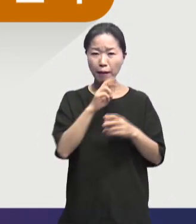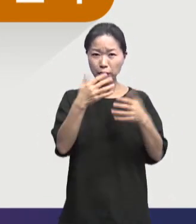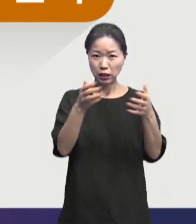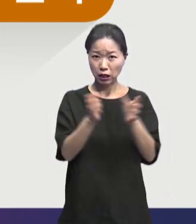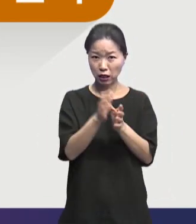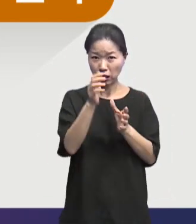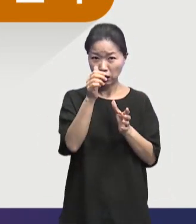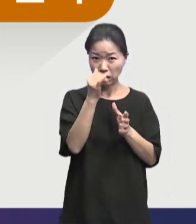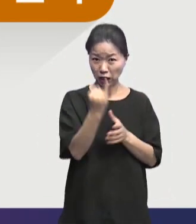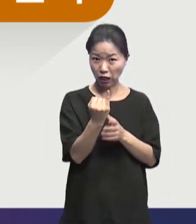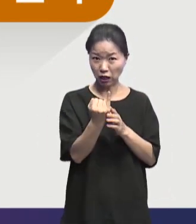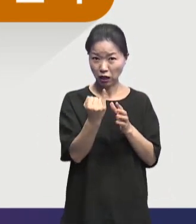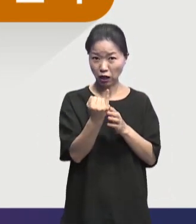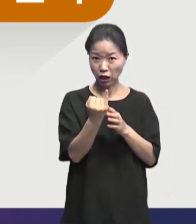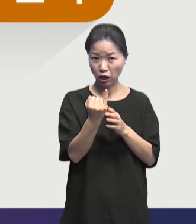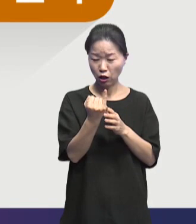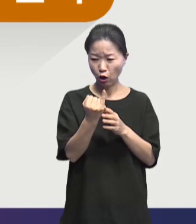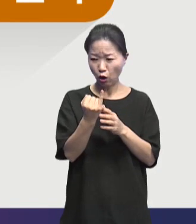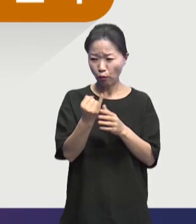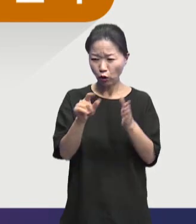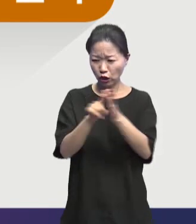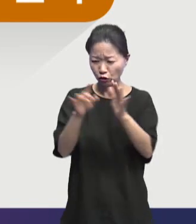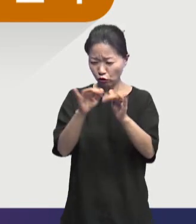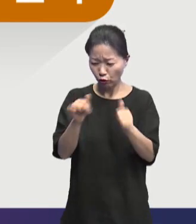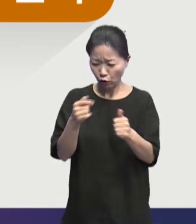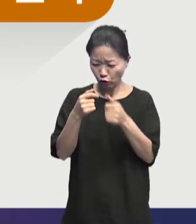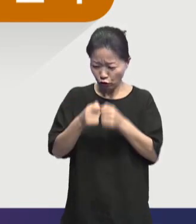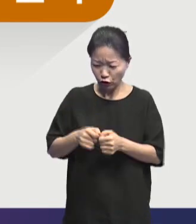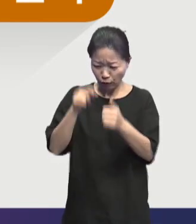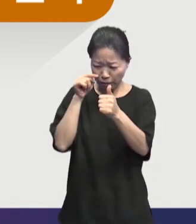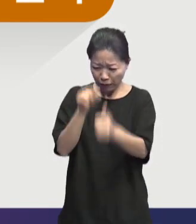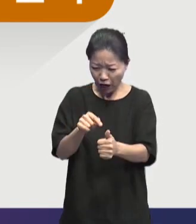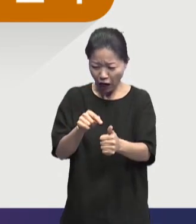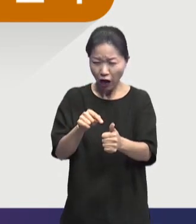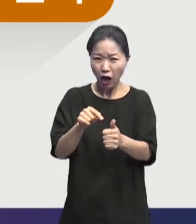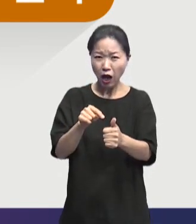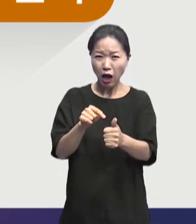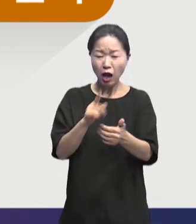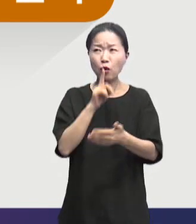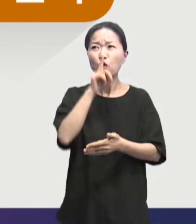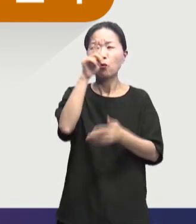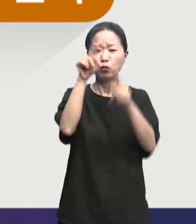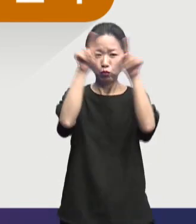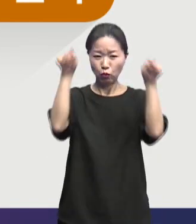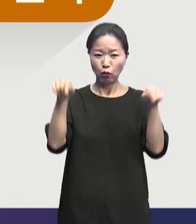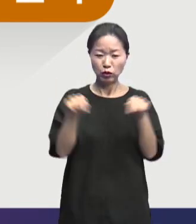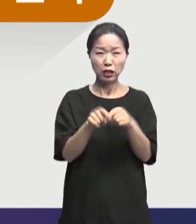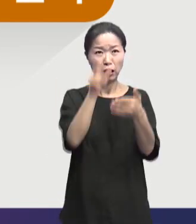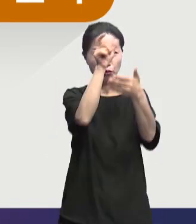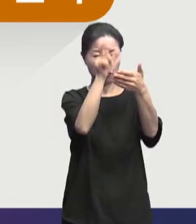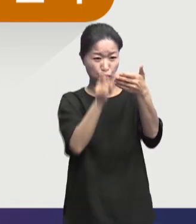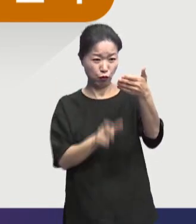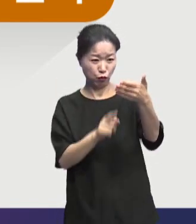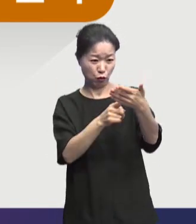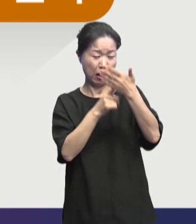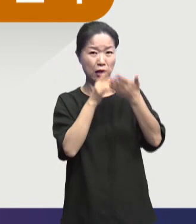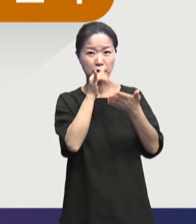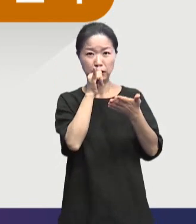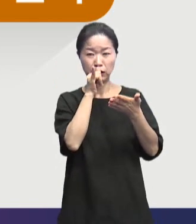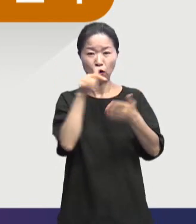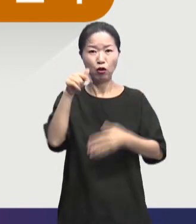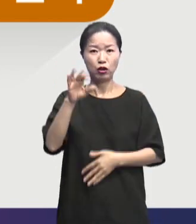신도와 단원에게 내린 구체적 지시 내용이 공소장을 통해 드러났다고 보도했습니다.